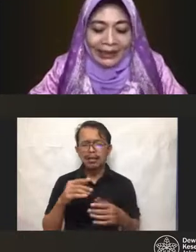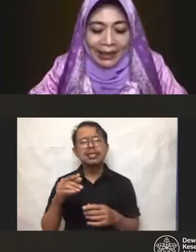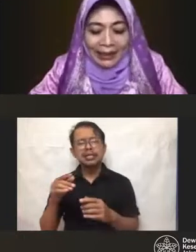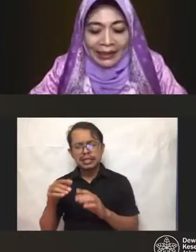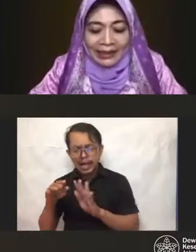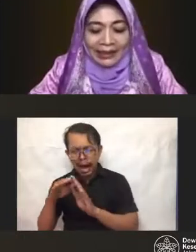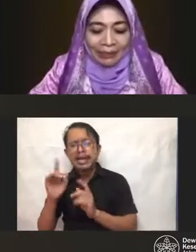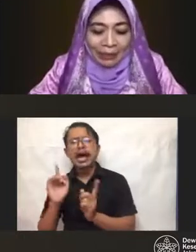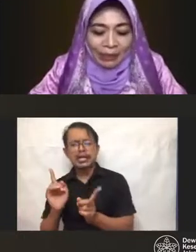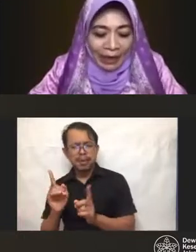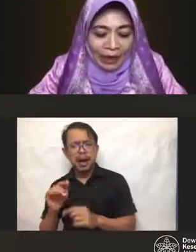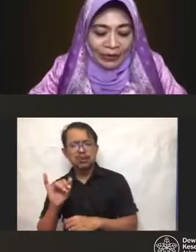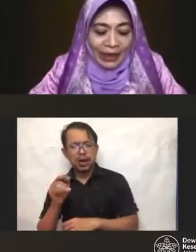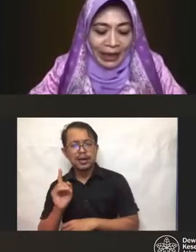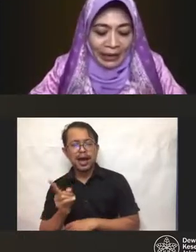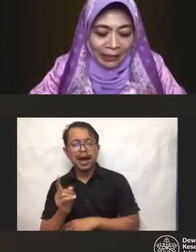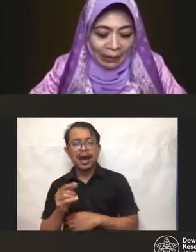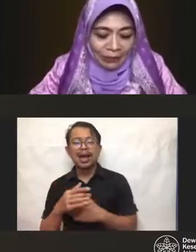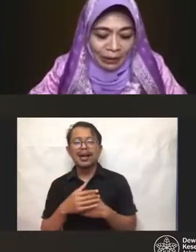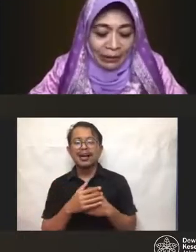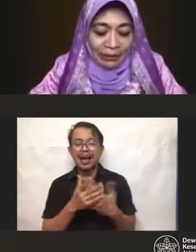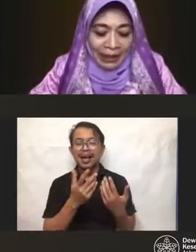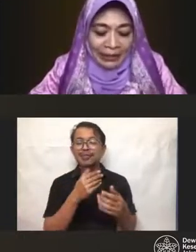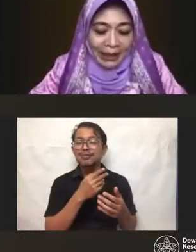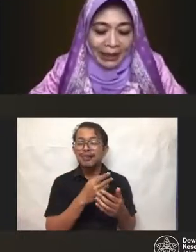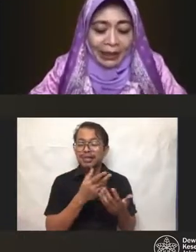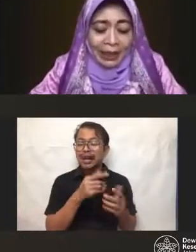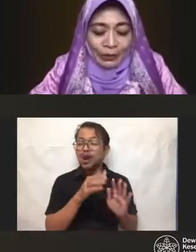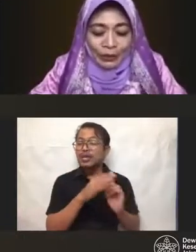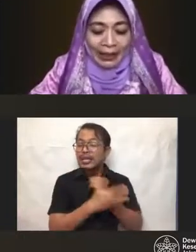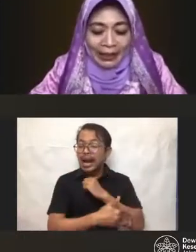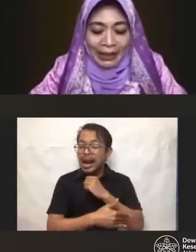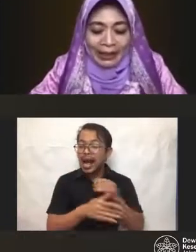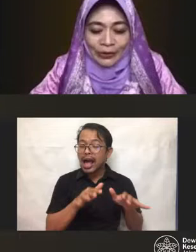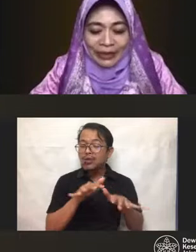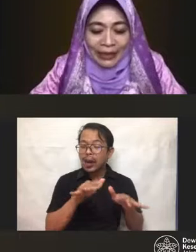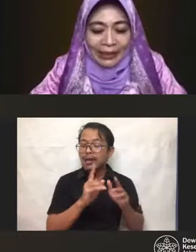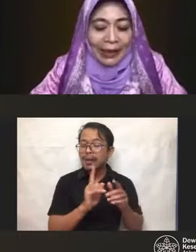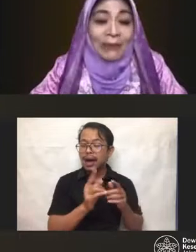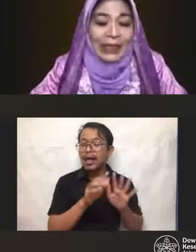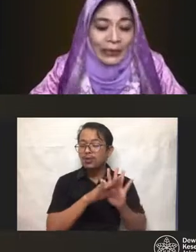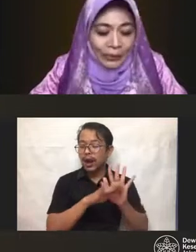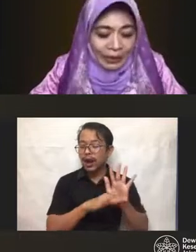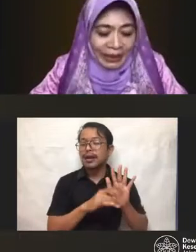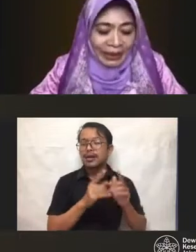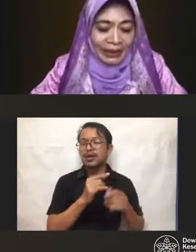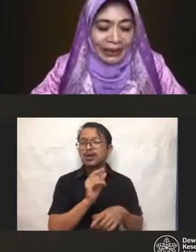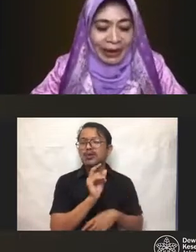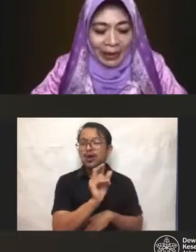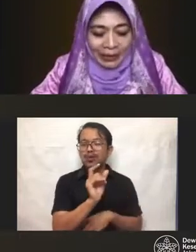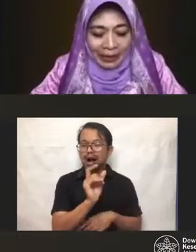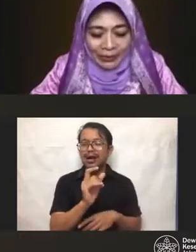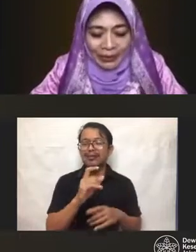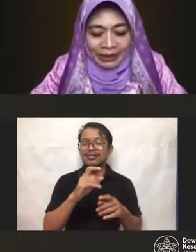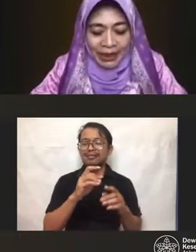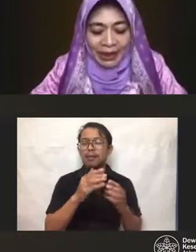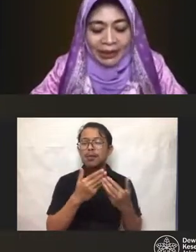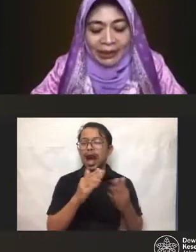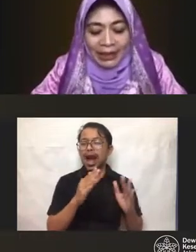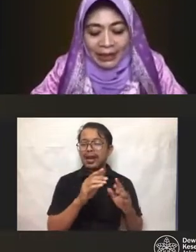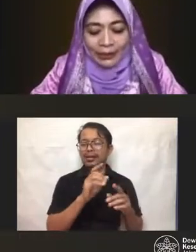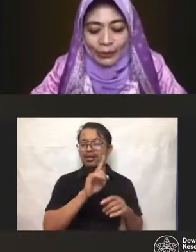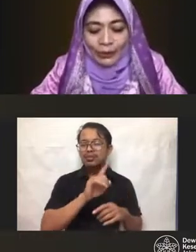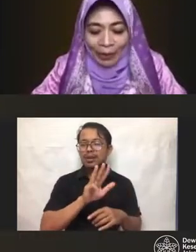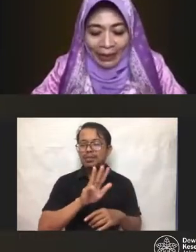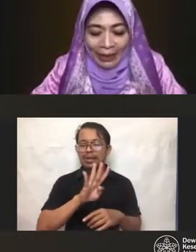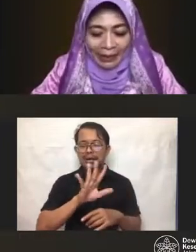Hal ini terlihat di dalam pembukaan Undang-Undang Dasar 45 yang menyatakan tujuan negara Indonesia adalah melindungi segenap bangsa Indonesia